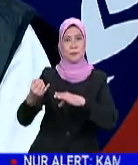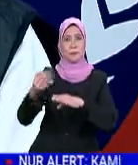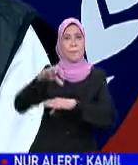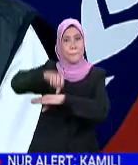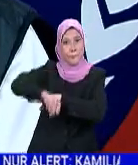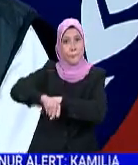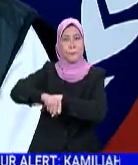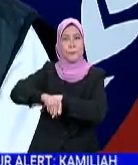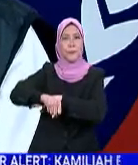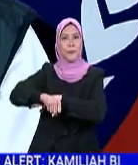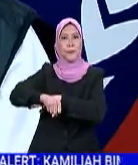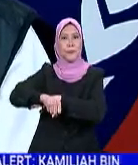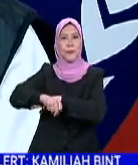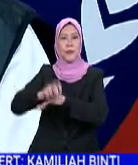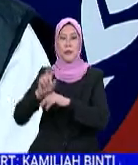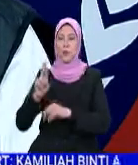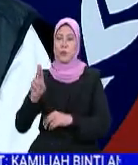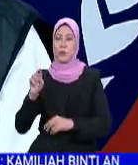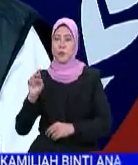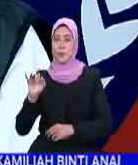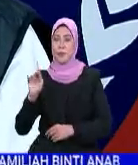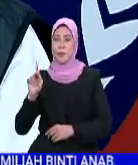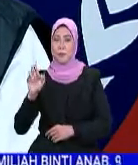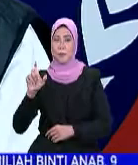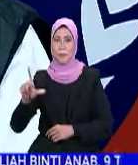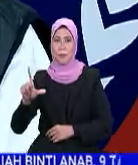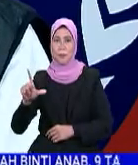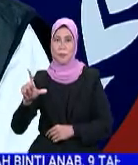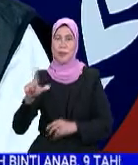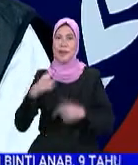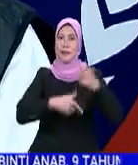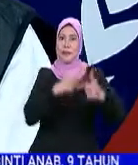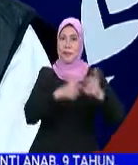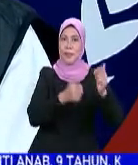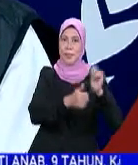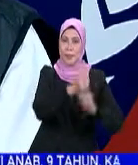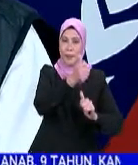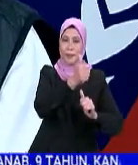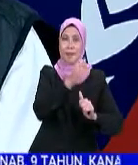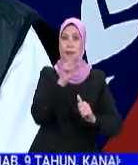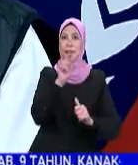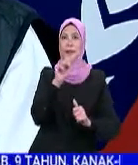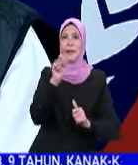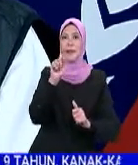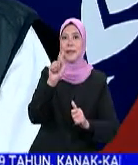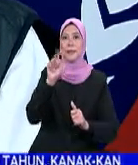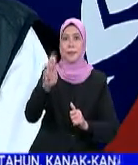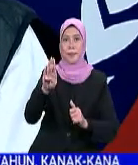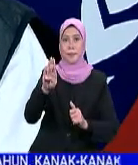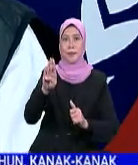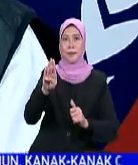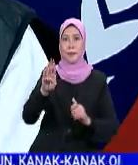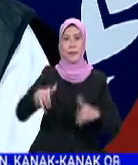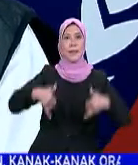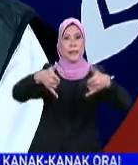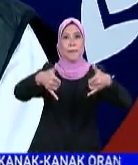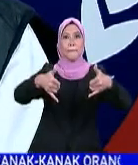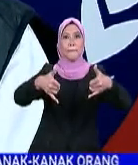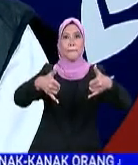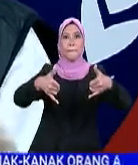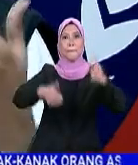malam antara Uni KL Liga Champion and TNB Cup Champion